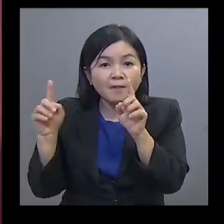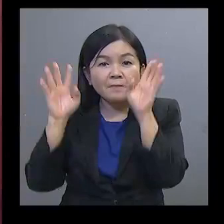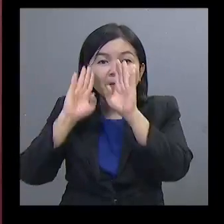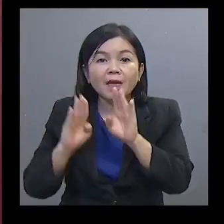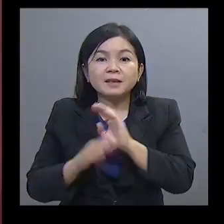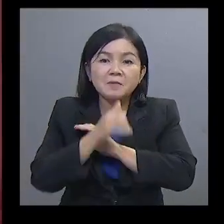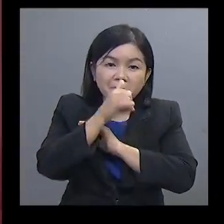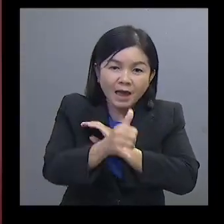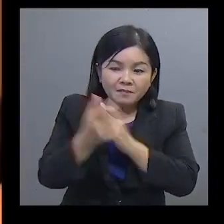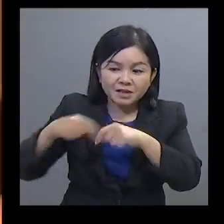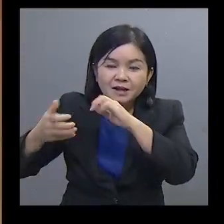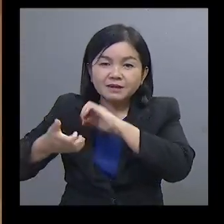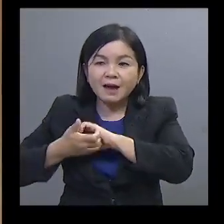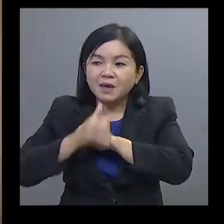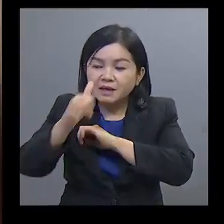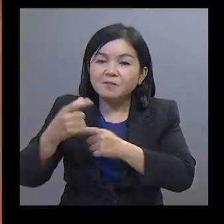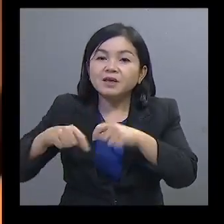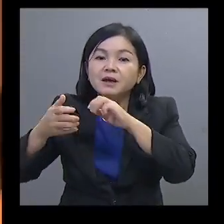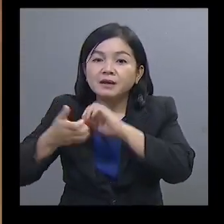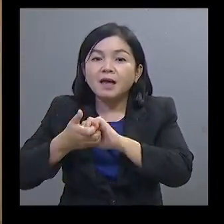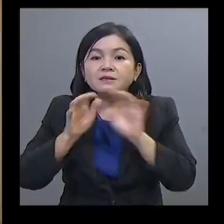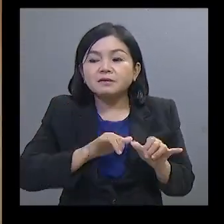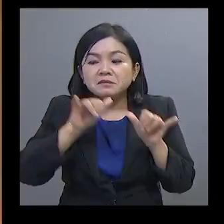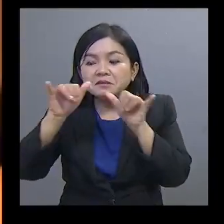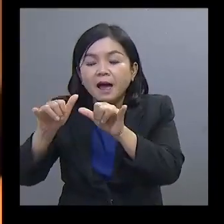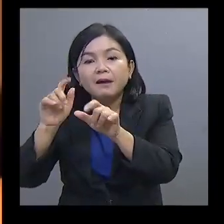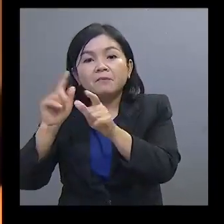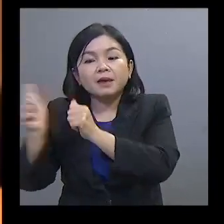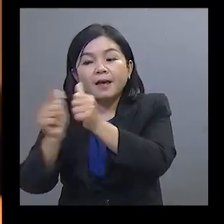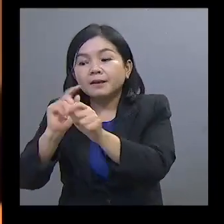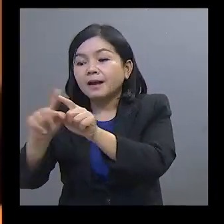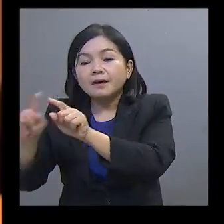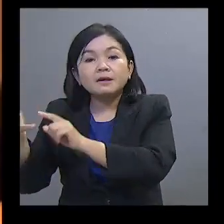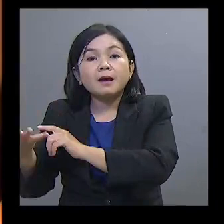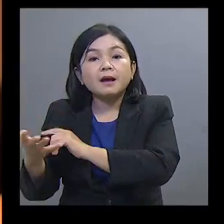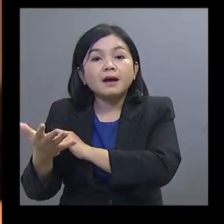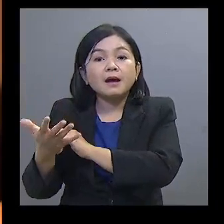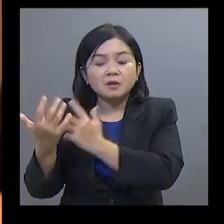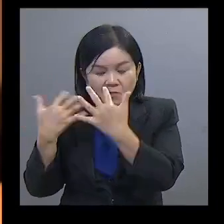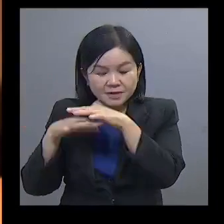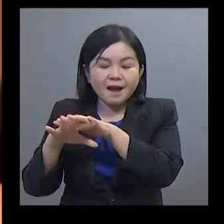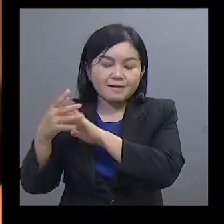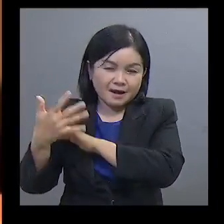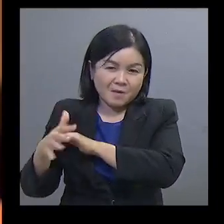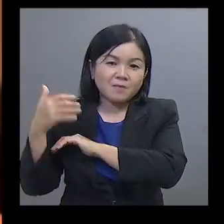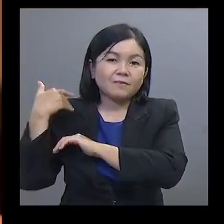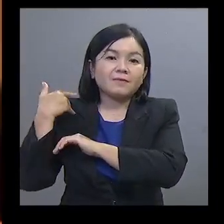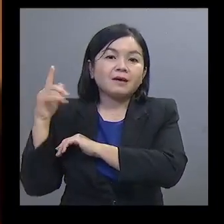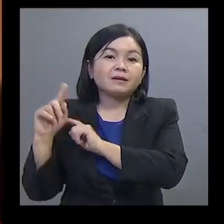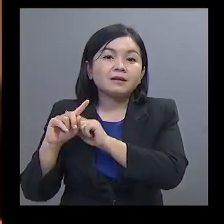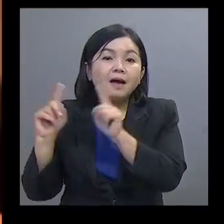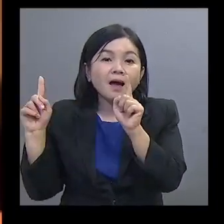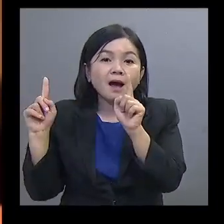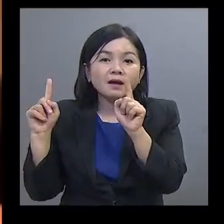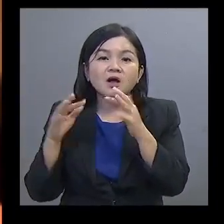ต่อไฟเท่านั้นส่วนการย้ายนักมวยไปชกในศึกไหนขณะนี้เสียโบ๊ทเผยว่ามีติดต่อเข้ามาแล้วนะคะแต่ว่าทางค่ายขอเ